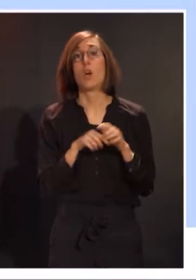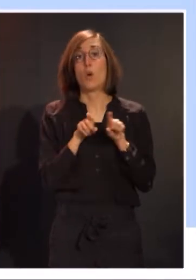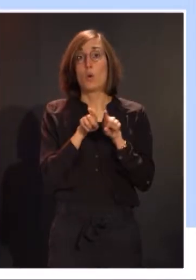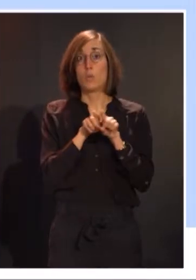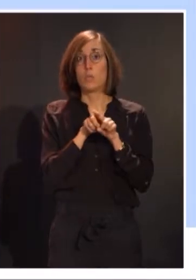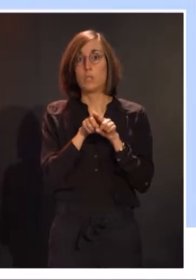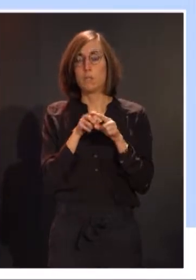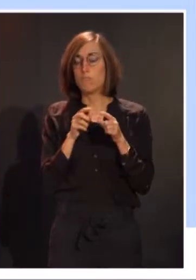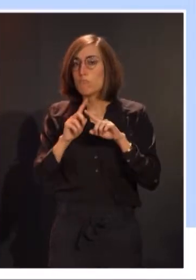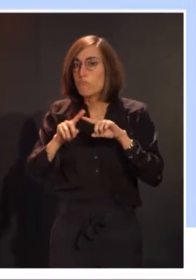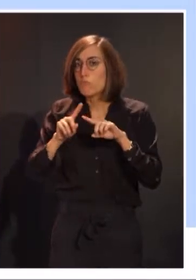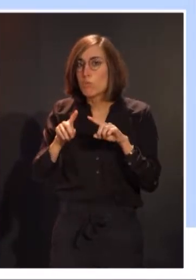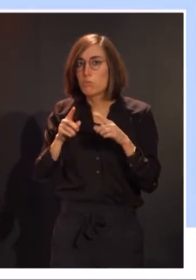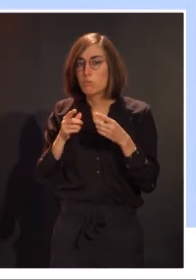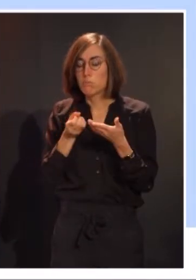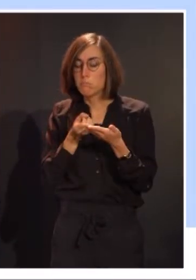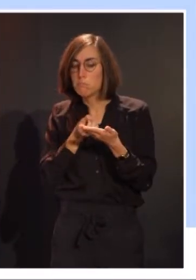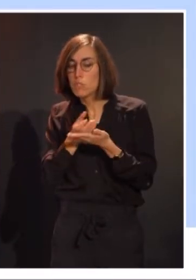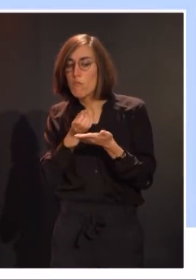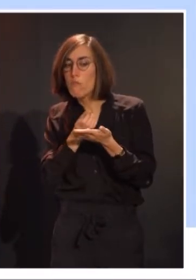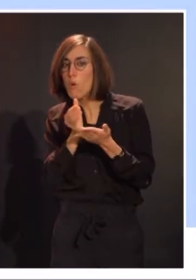lui de comprendre.